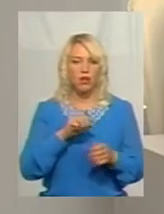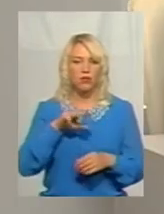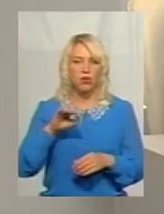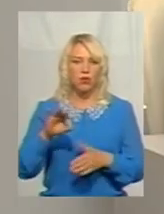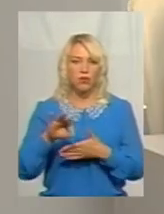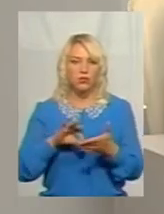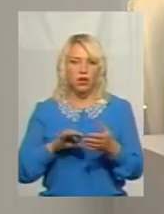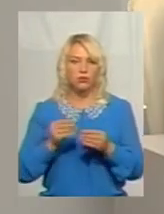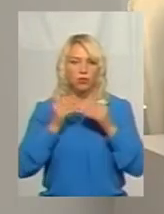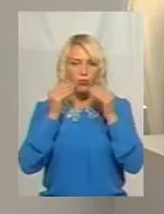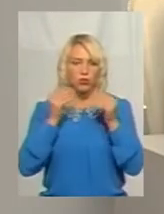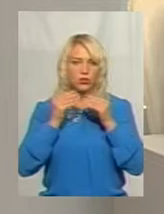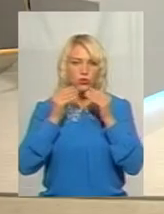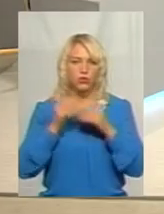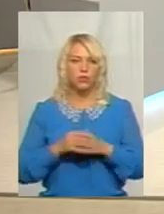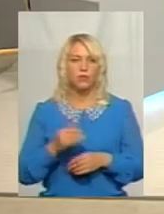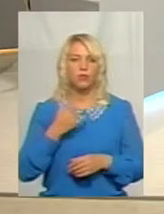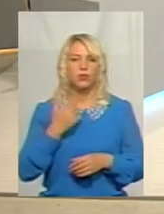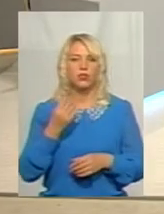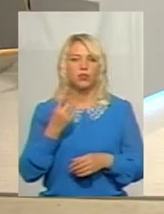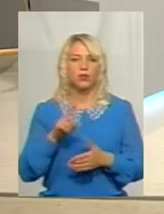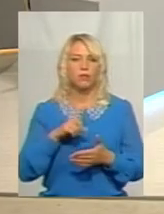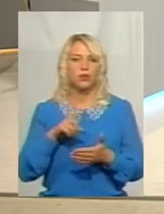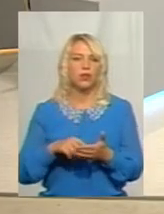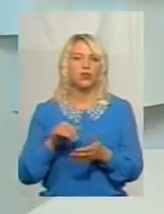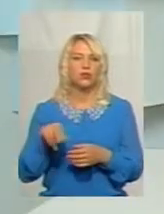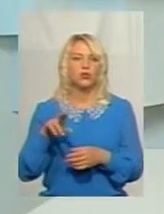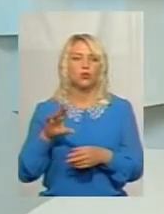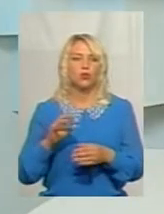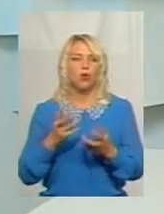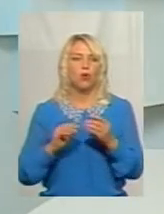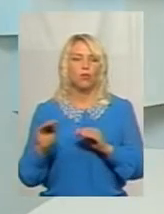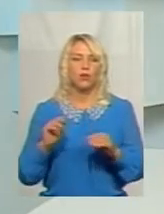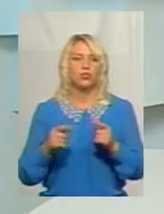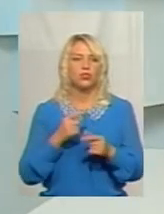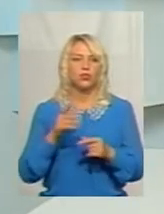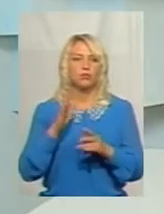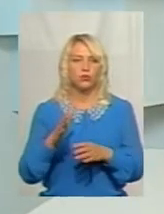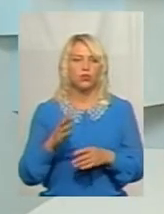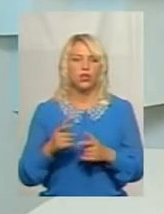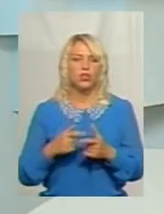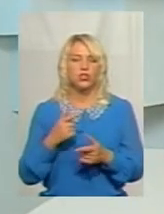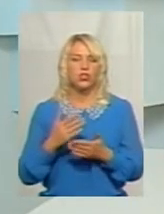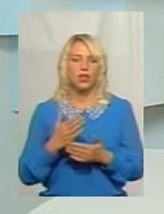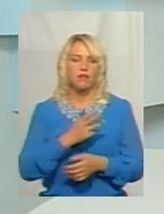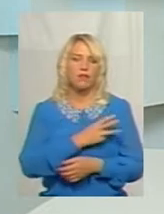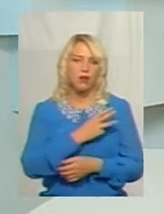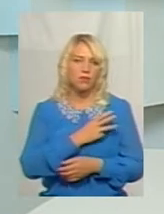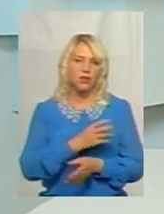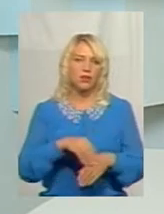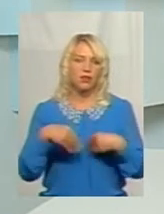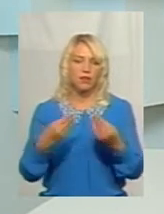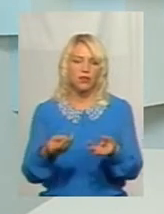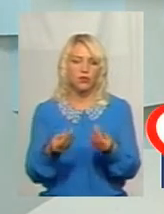протезуються зразу. У мене ще одне питання стосовно обладнання. Чи буде, чи є намір надавати